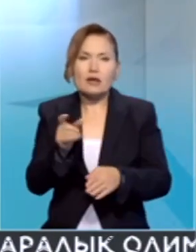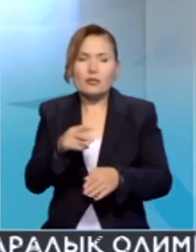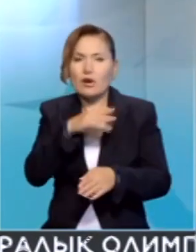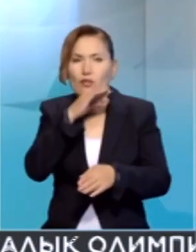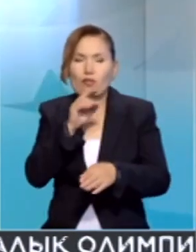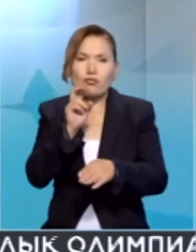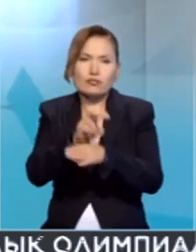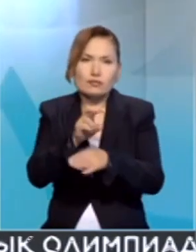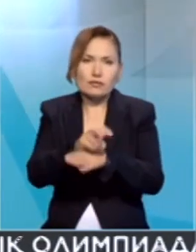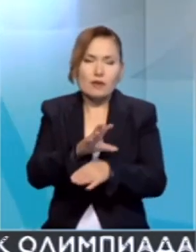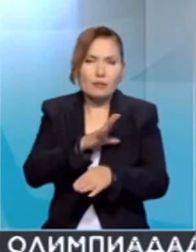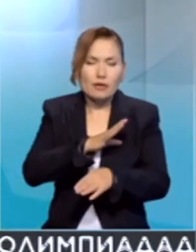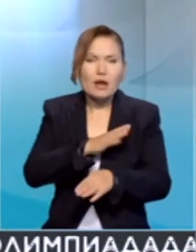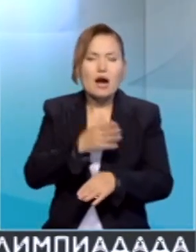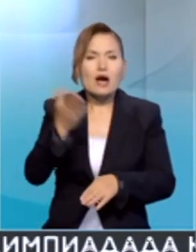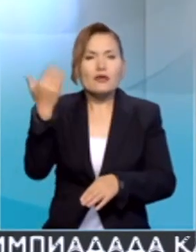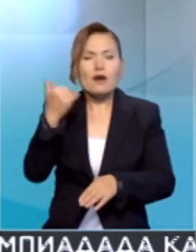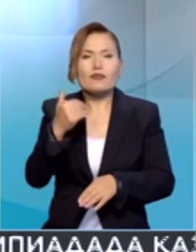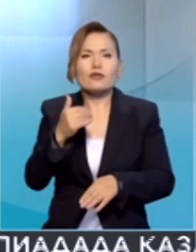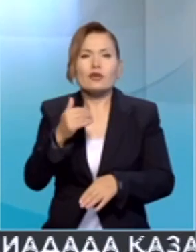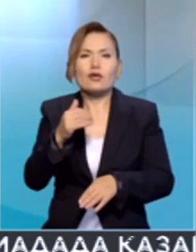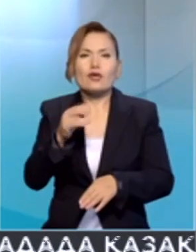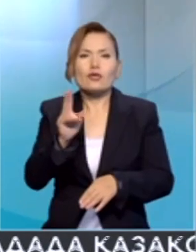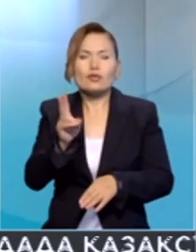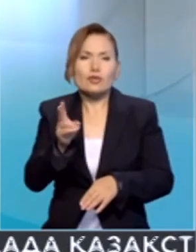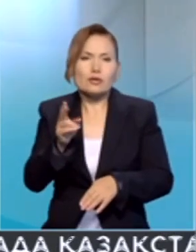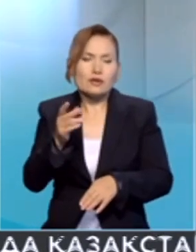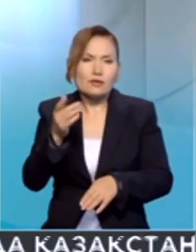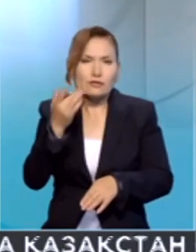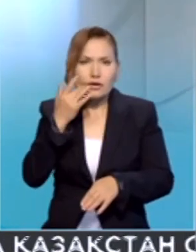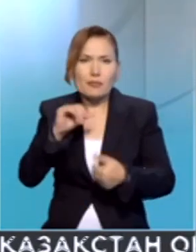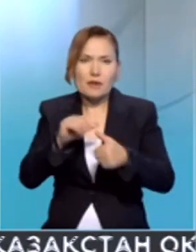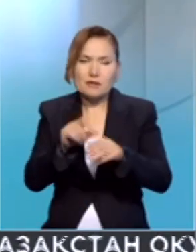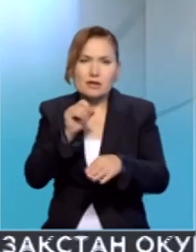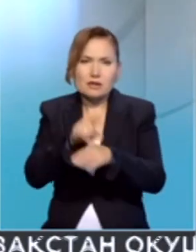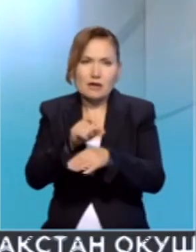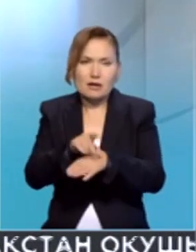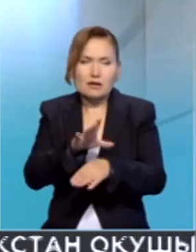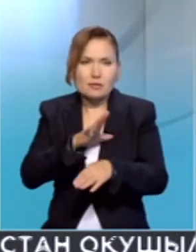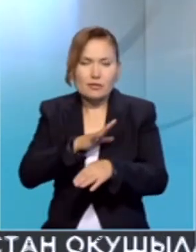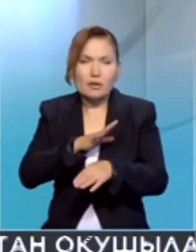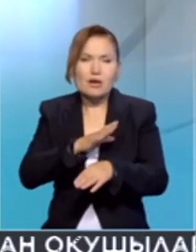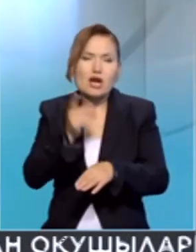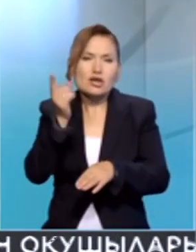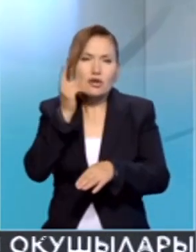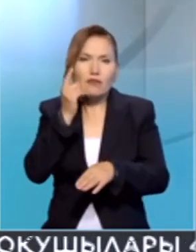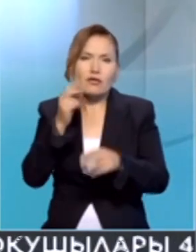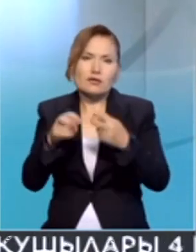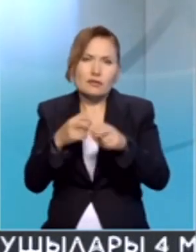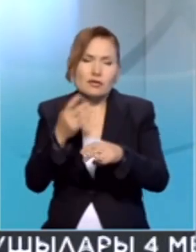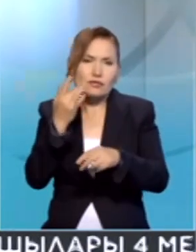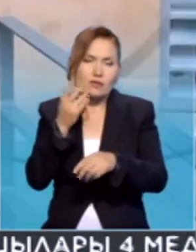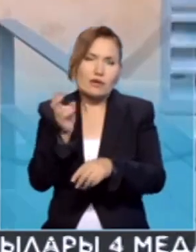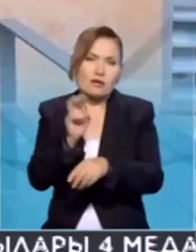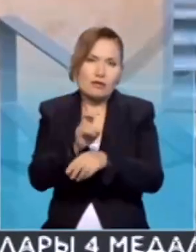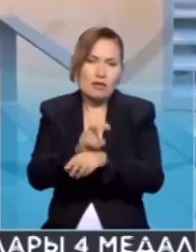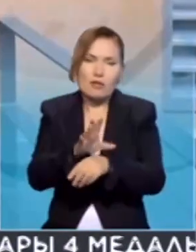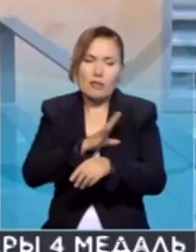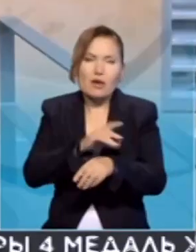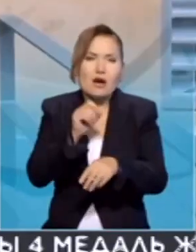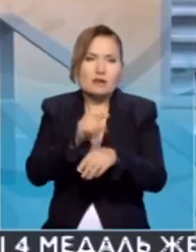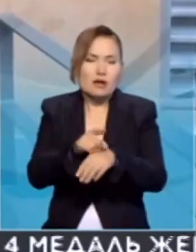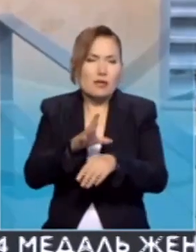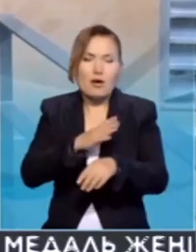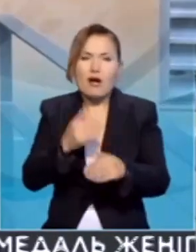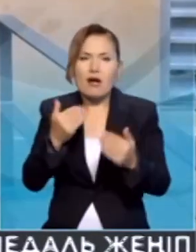немесе біраз сызылып қалса, мына ұнамай тұрмаған мынаны істеп берші дейді. А енді ондай клиенттер жоқ бізде. Енді